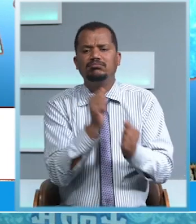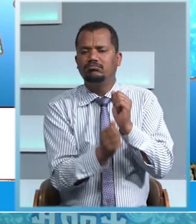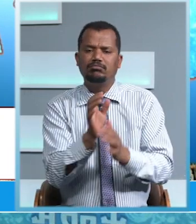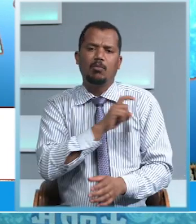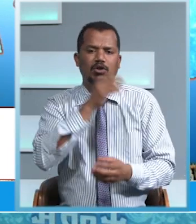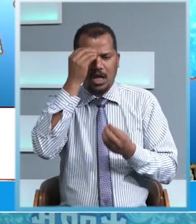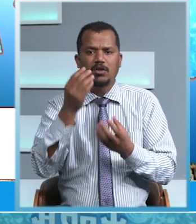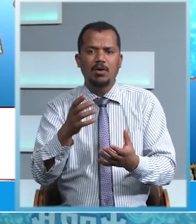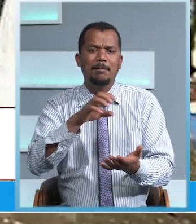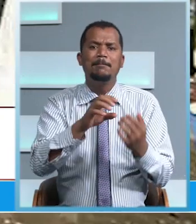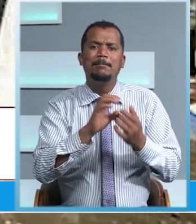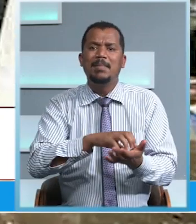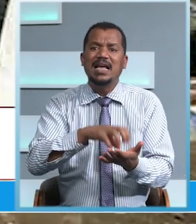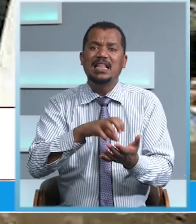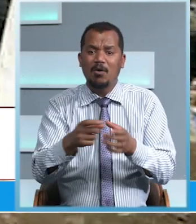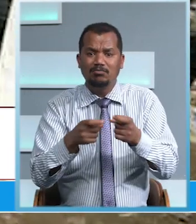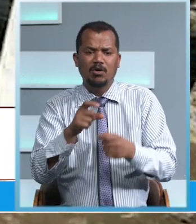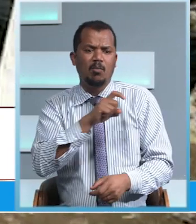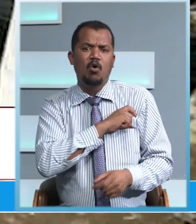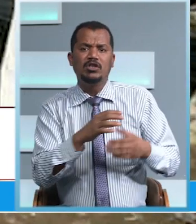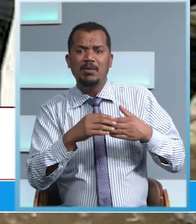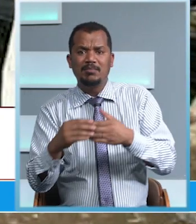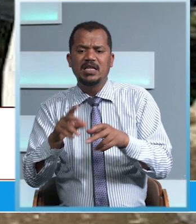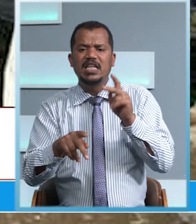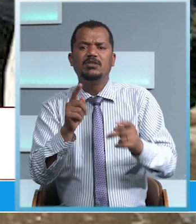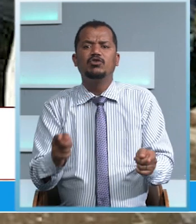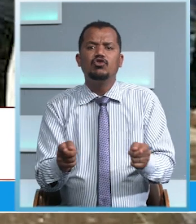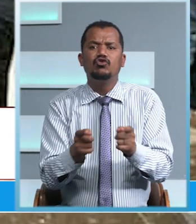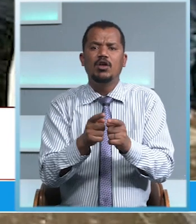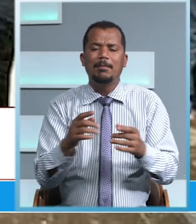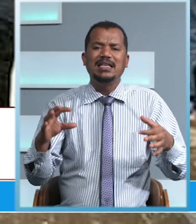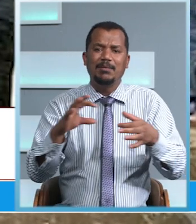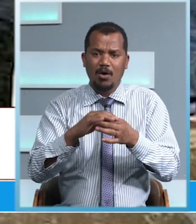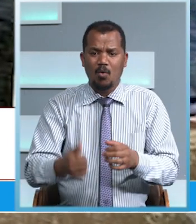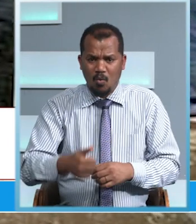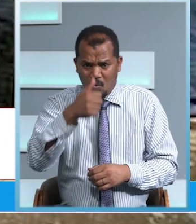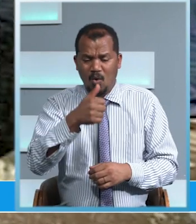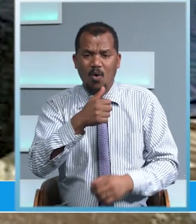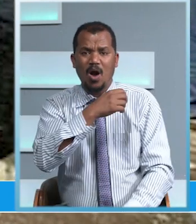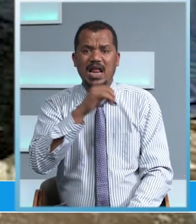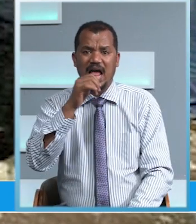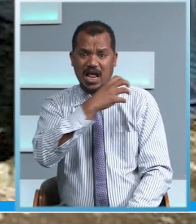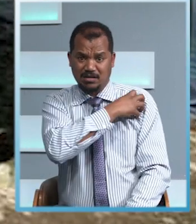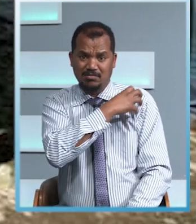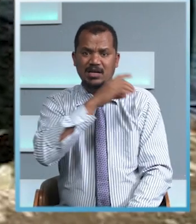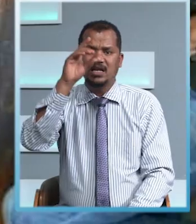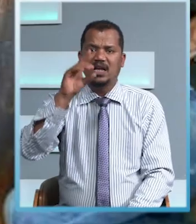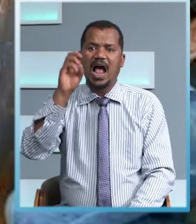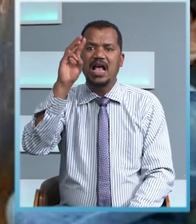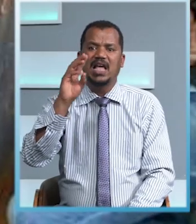መውደሙን ፖሊስ አስታወቀ። በከተማዋ አስተዳደር ፖሊስ መምሪያ የህዝብ ግንኙነት ማስተባበሪያ ዋና